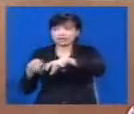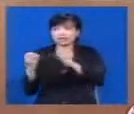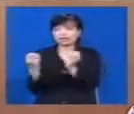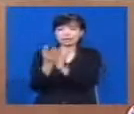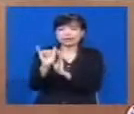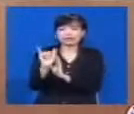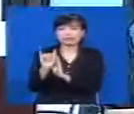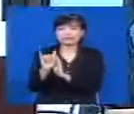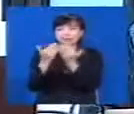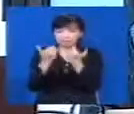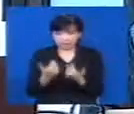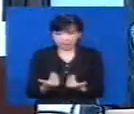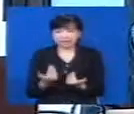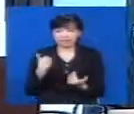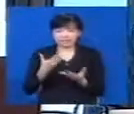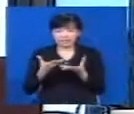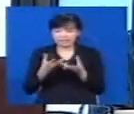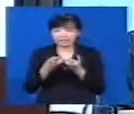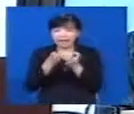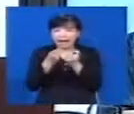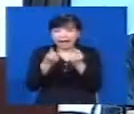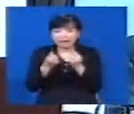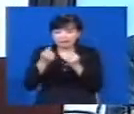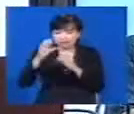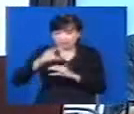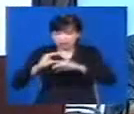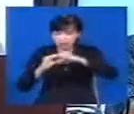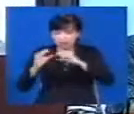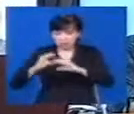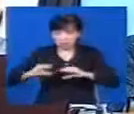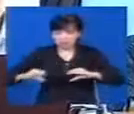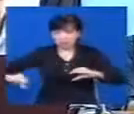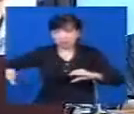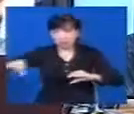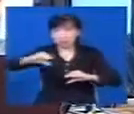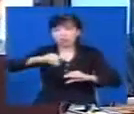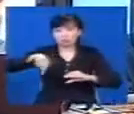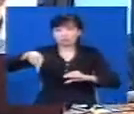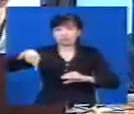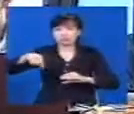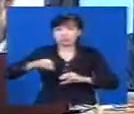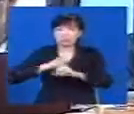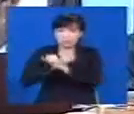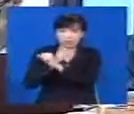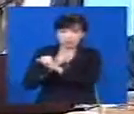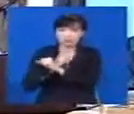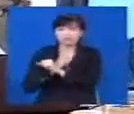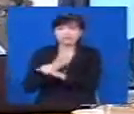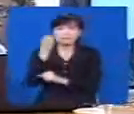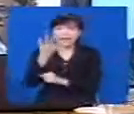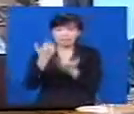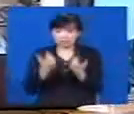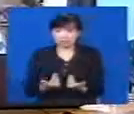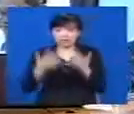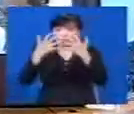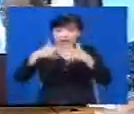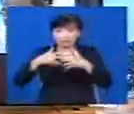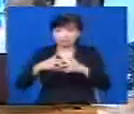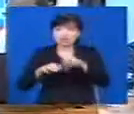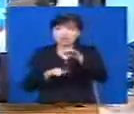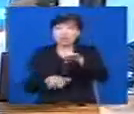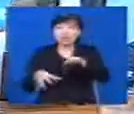บันก็มีการเสริมบิ๊กแบ็กเสริมกระสอบทรายก็บริหารจัดการอยู่ในภาวะปกติเนื่องจากนิคมส่วนใหญ่จะอยู่บริเวณที่สูงนะครับก็จะไม่ได้รับผลกระท